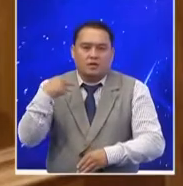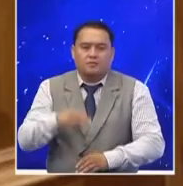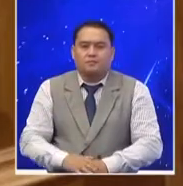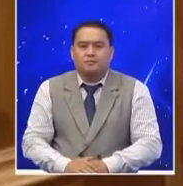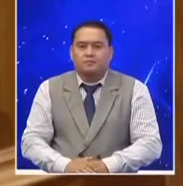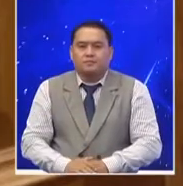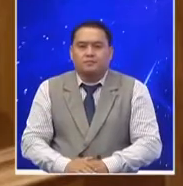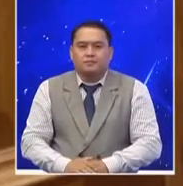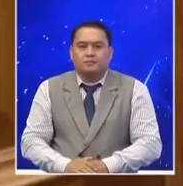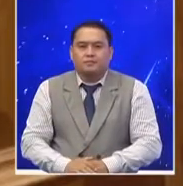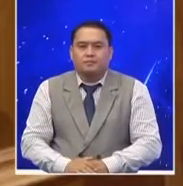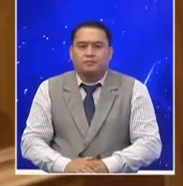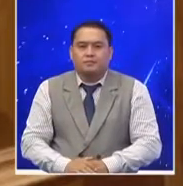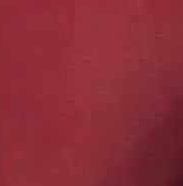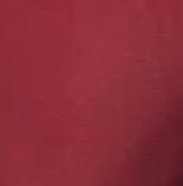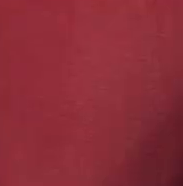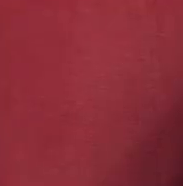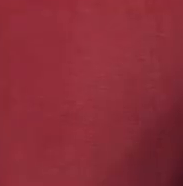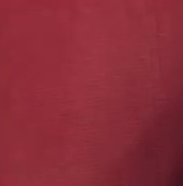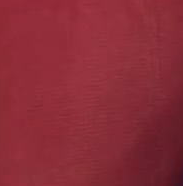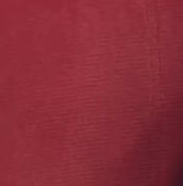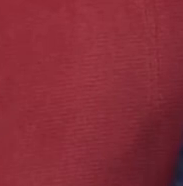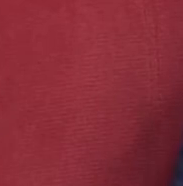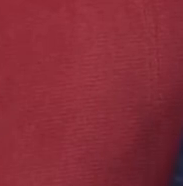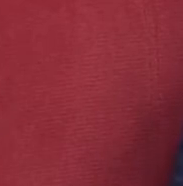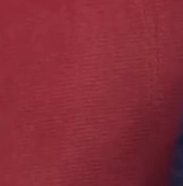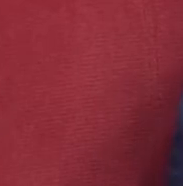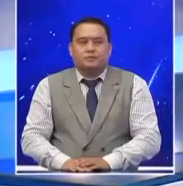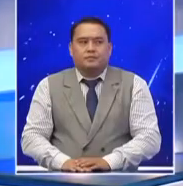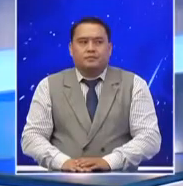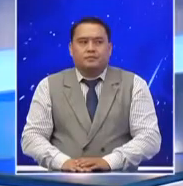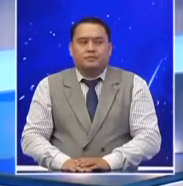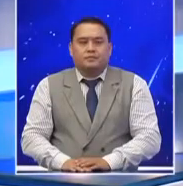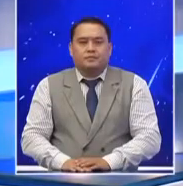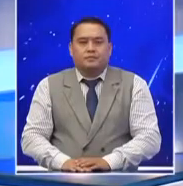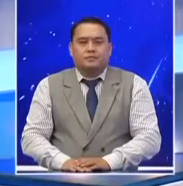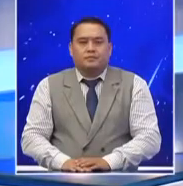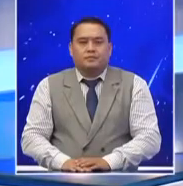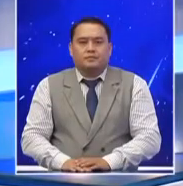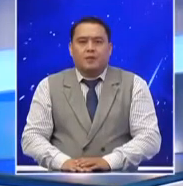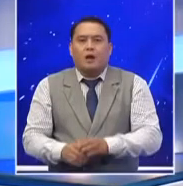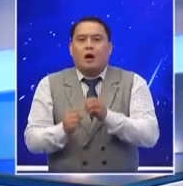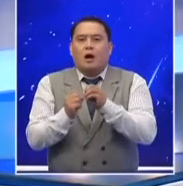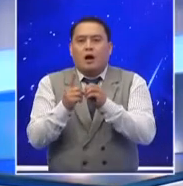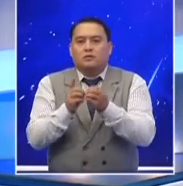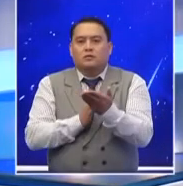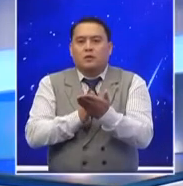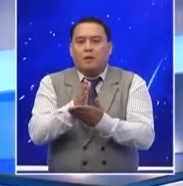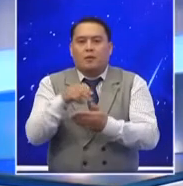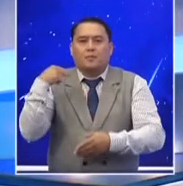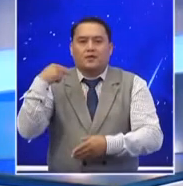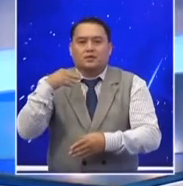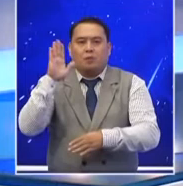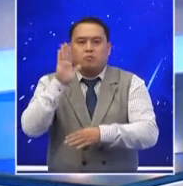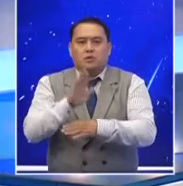государства. Алексей Цой, Жасулан Шинкендже, телеканал ЖТСУ. Одним из 11 направлений в послании президента